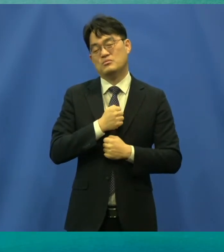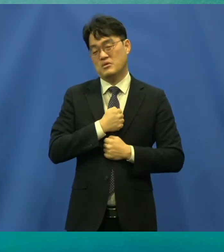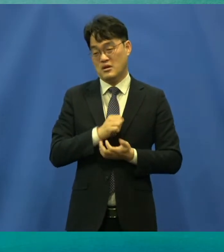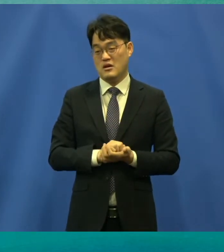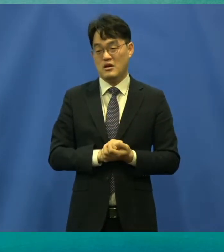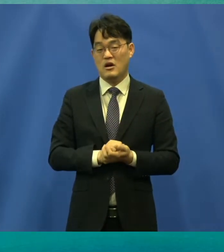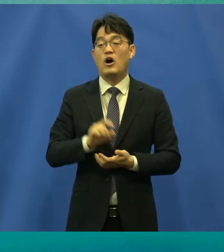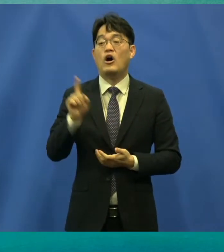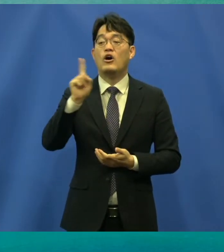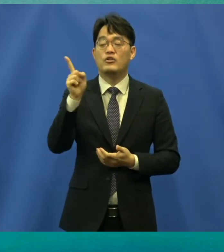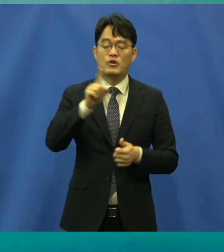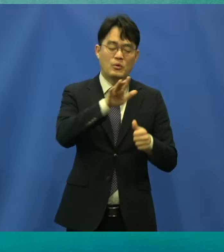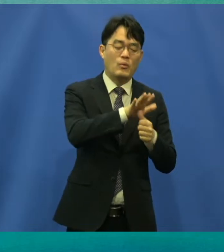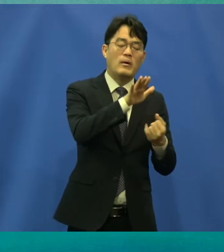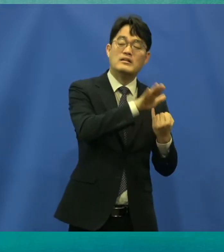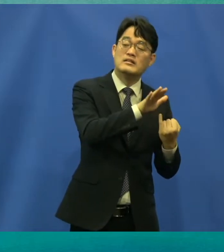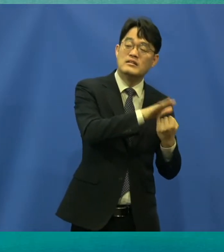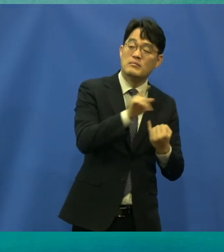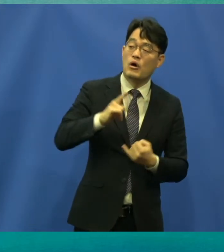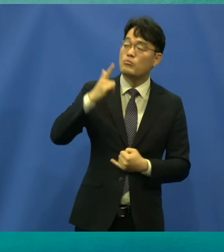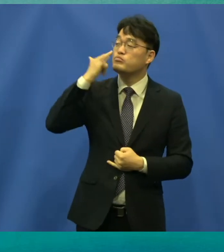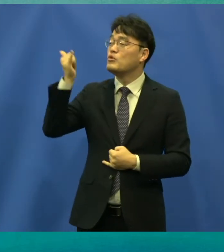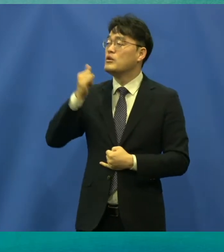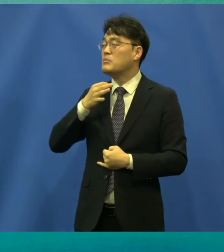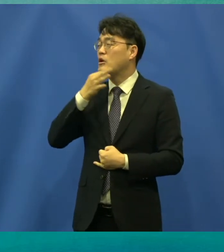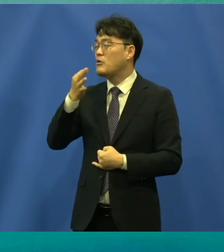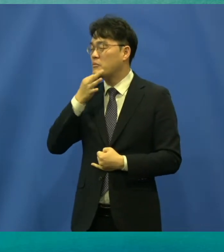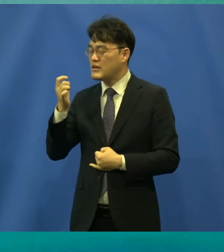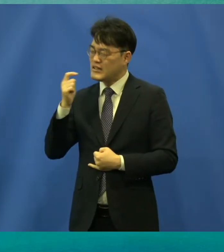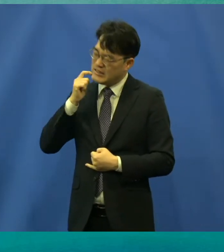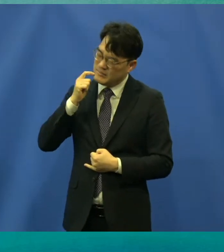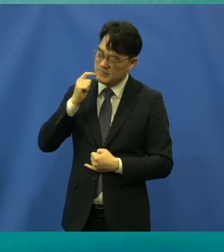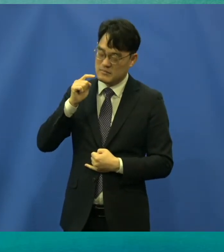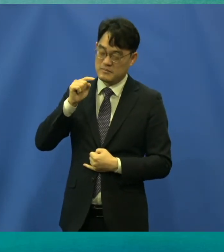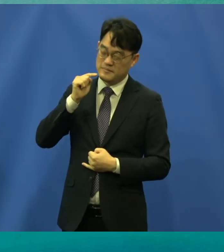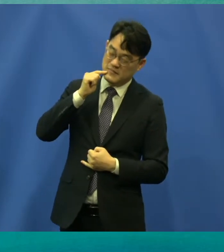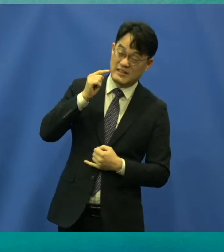울고 야단이 나가지고 그렇다고 그러는데